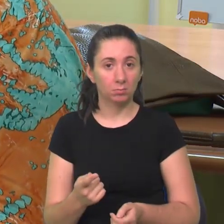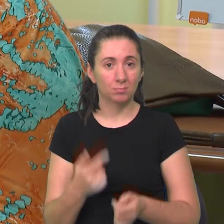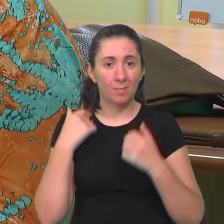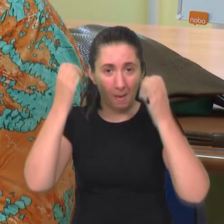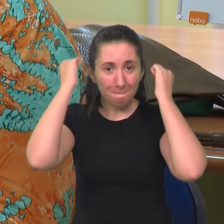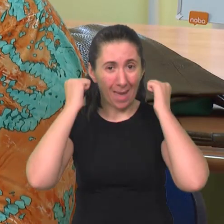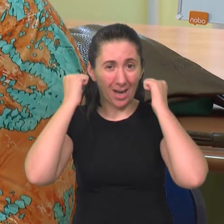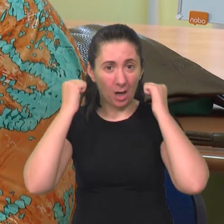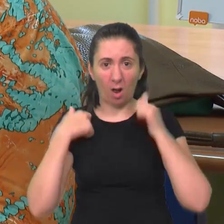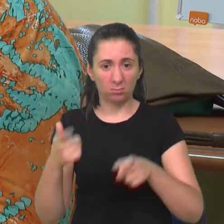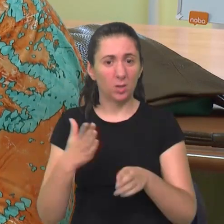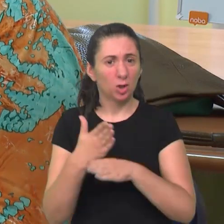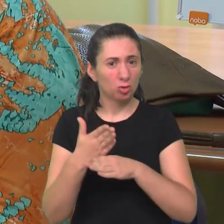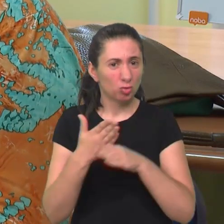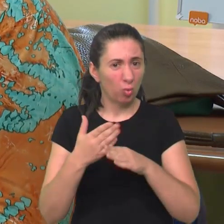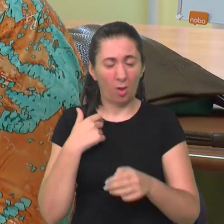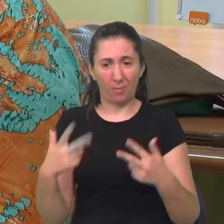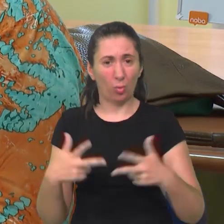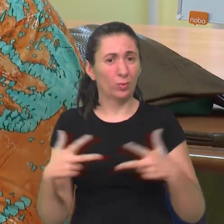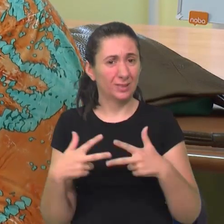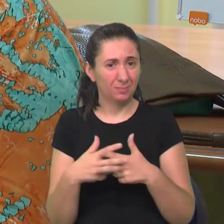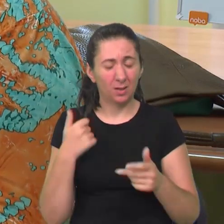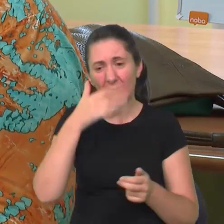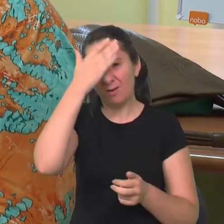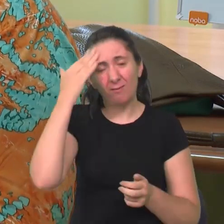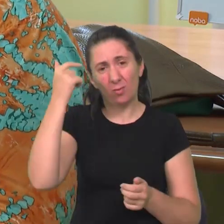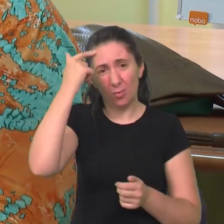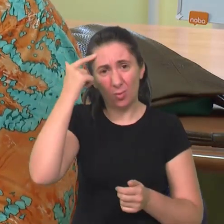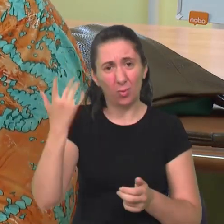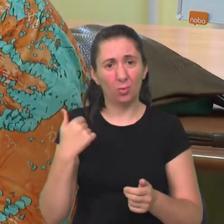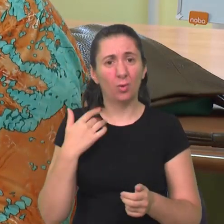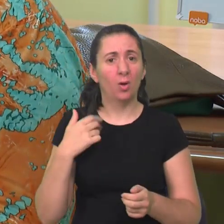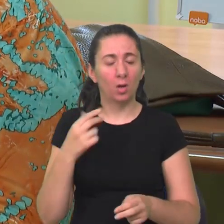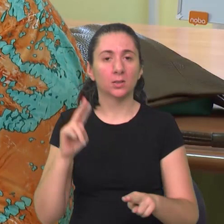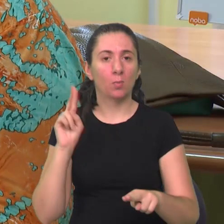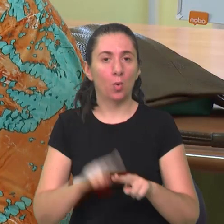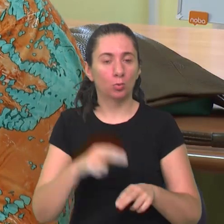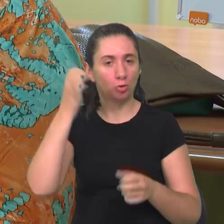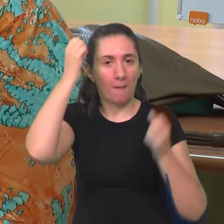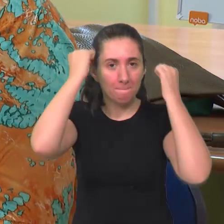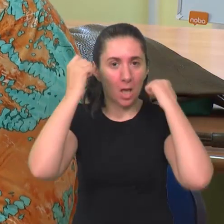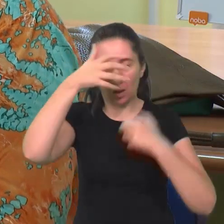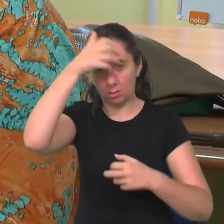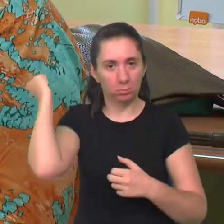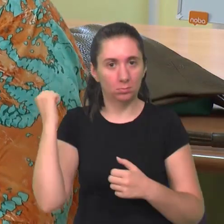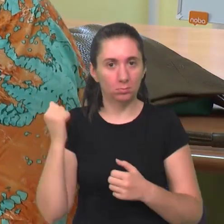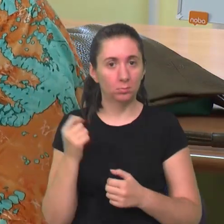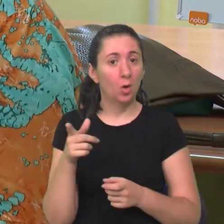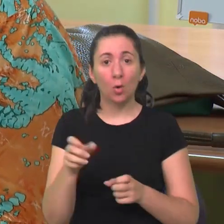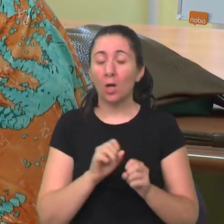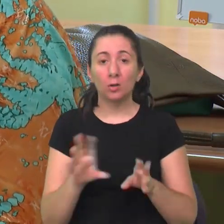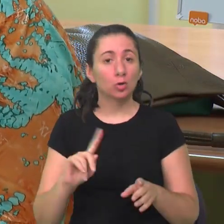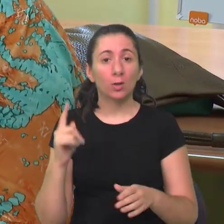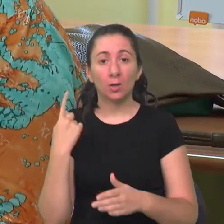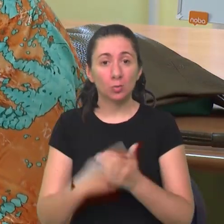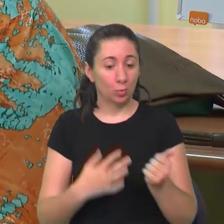me perika, smeta me, vruće mi je i odlučila sam hodati bez nje. I ništa ona nije izgubila